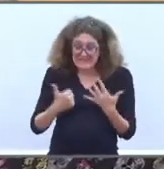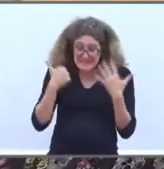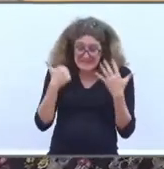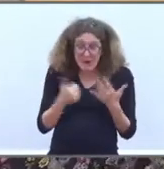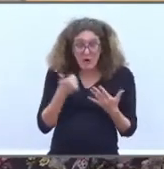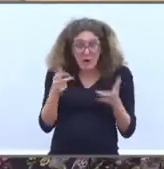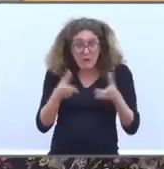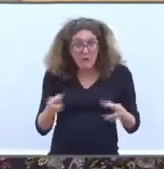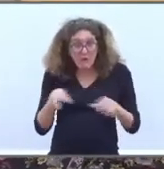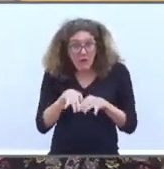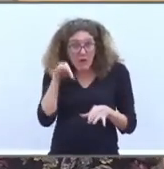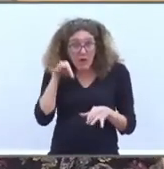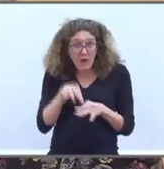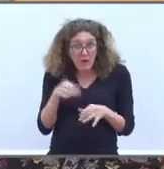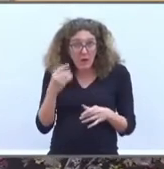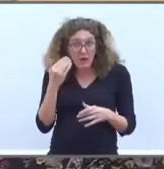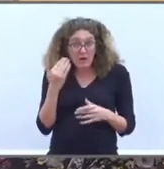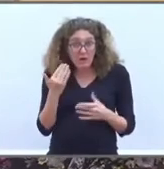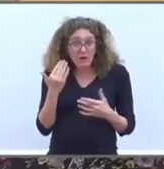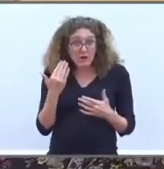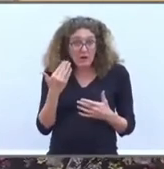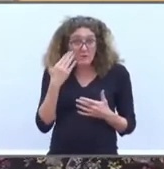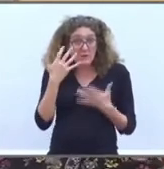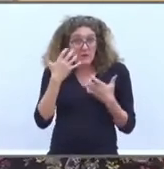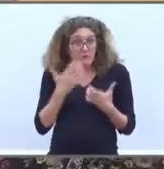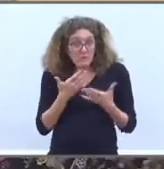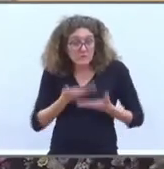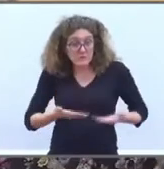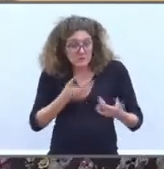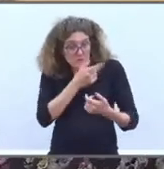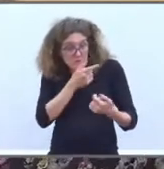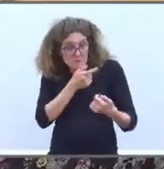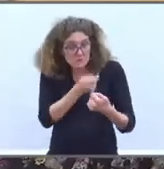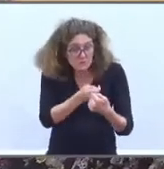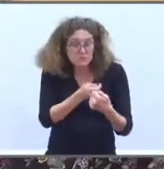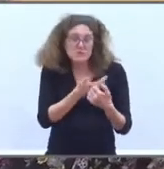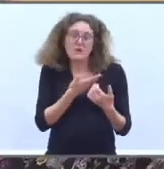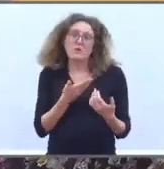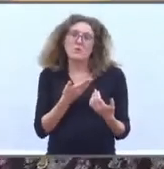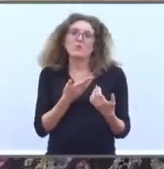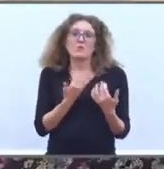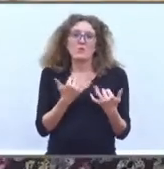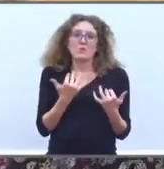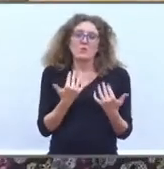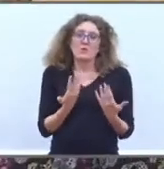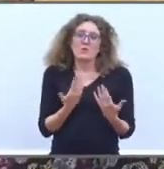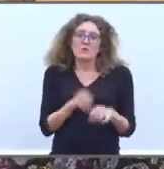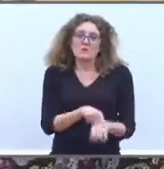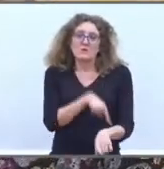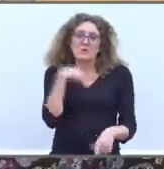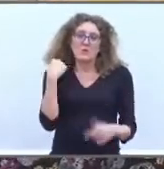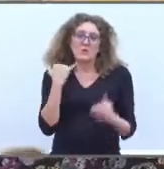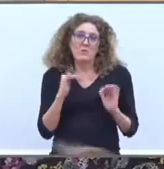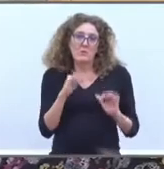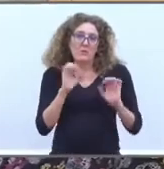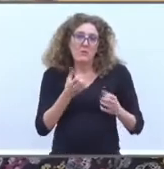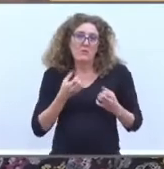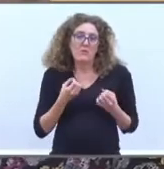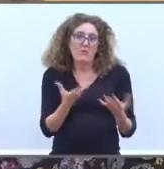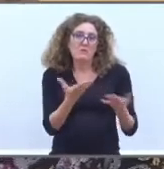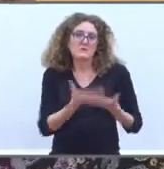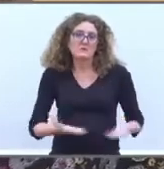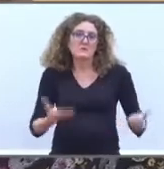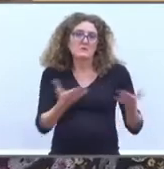mandat, pour se mettre en conformité avec des événements, avec des situations qui peuvent engendrer des situations tragiques pour nos communes.